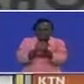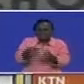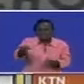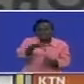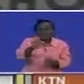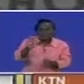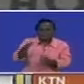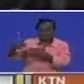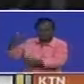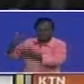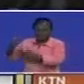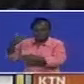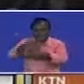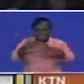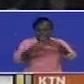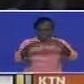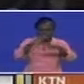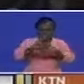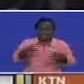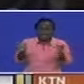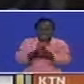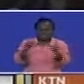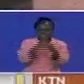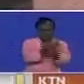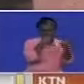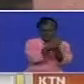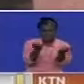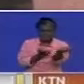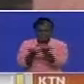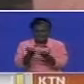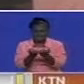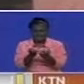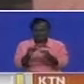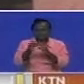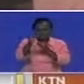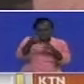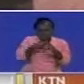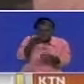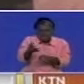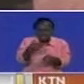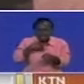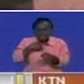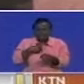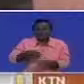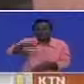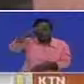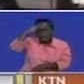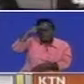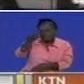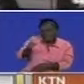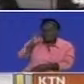Shule inapakana na majengo na ofisi kadhaa zenye shughuli tofauti. Hatua chache tu kutoka hapo, vyumba vya vileo